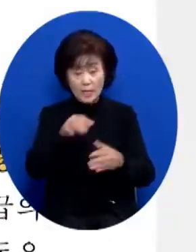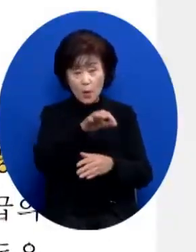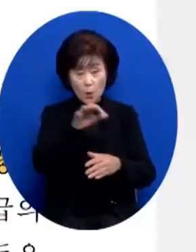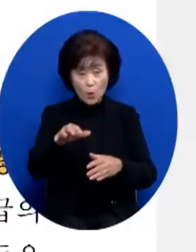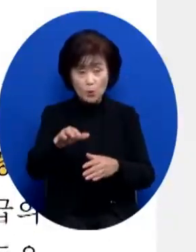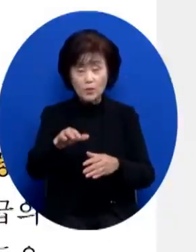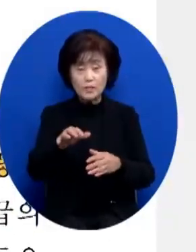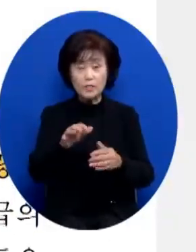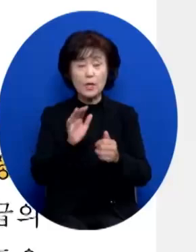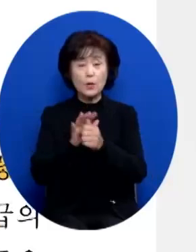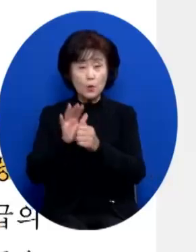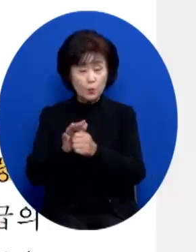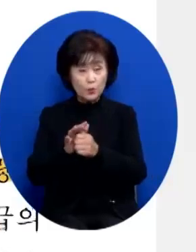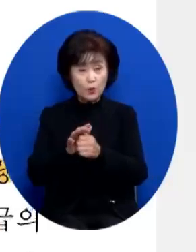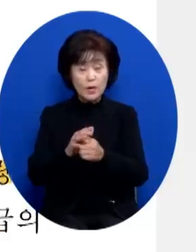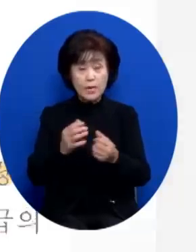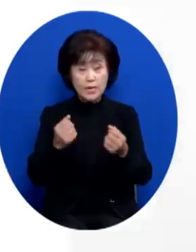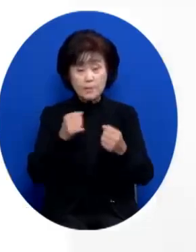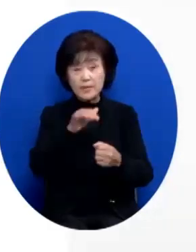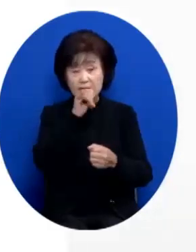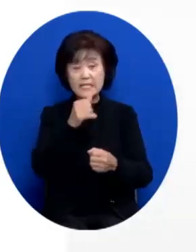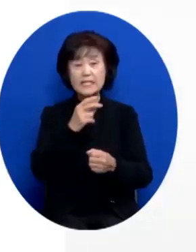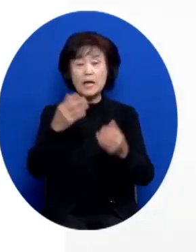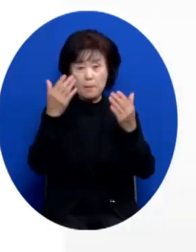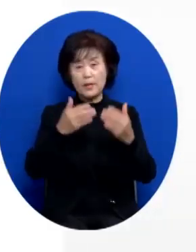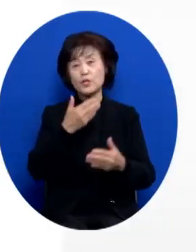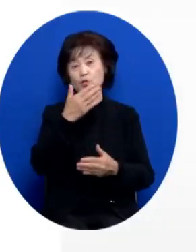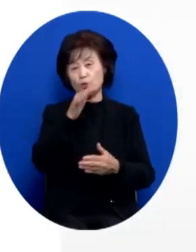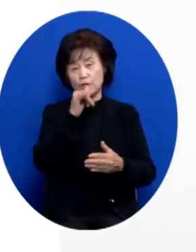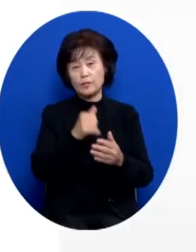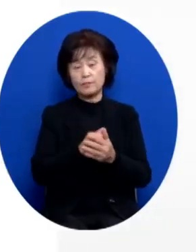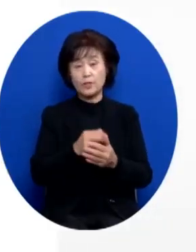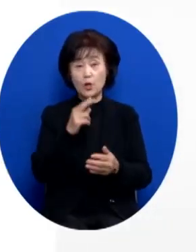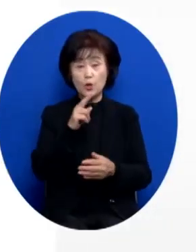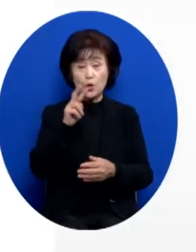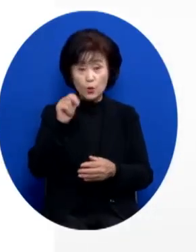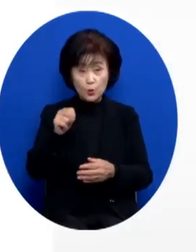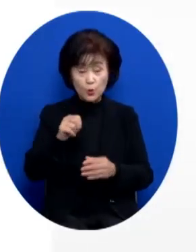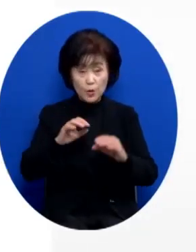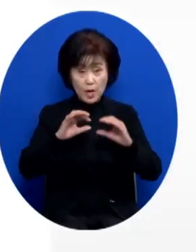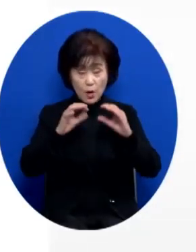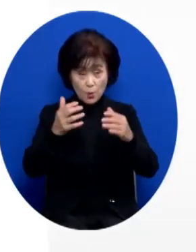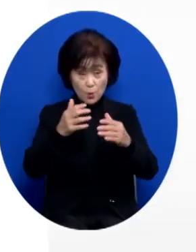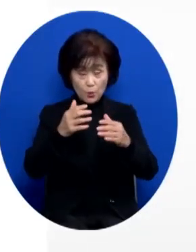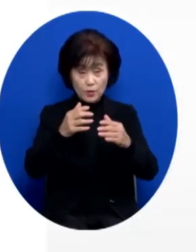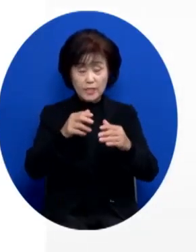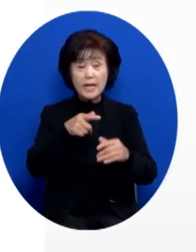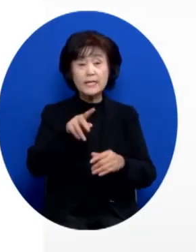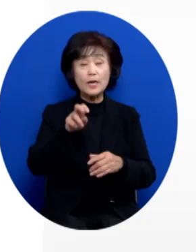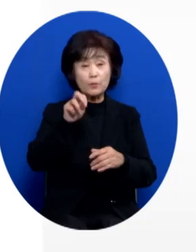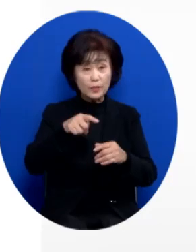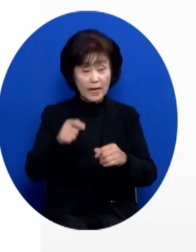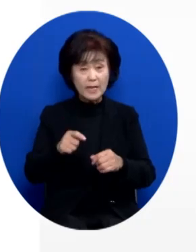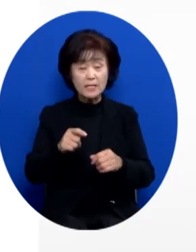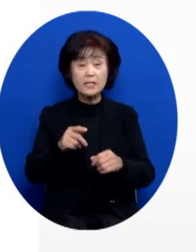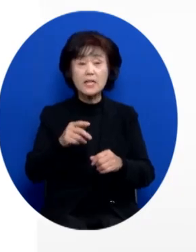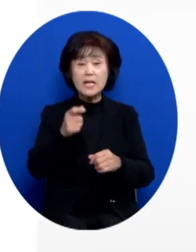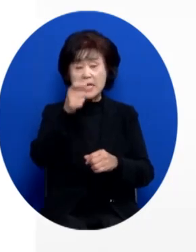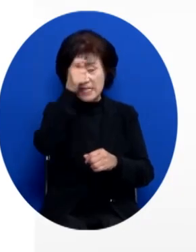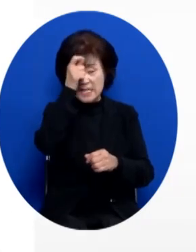수행할 수 있는 역량을 갖춰야 받을 수 있는 등급입니다. 유엔 국제 탐색구조자문단은 튀르키예 등 전 세계